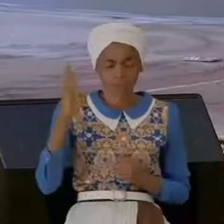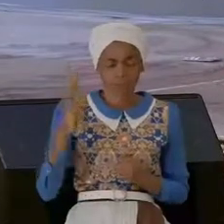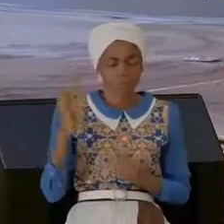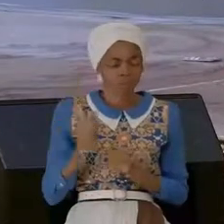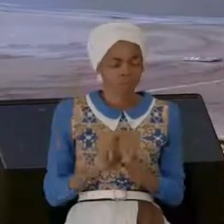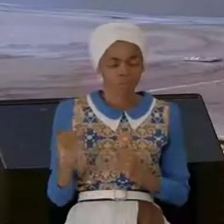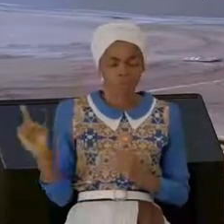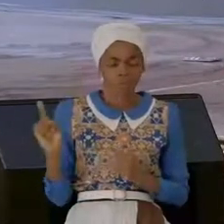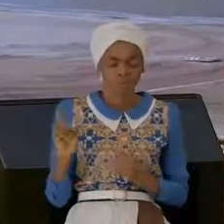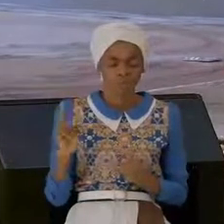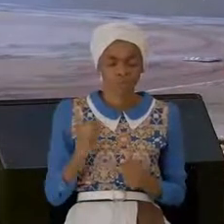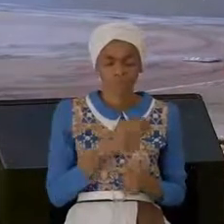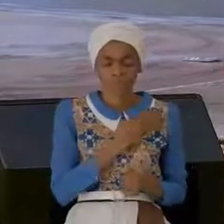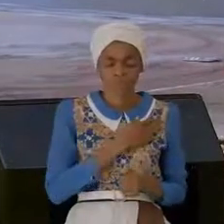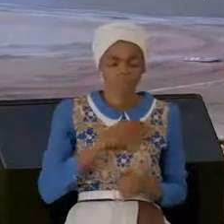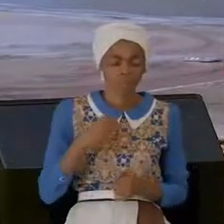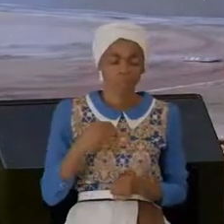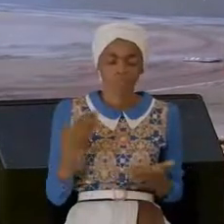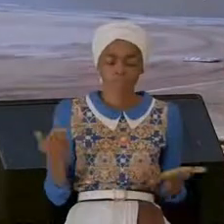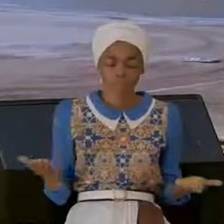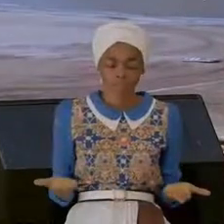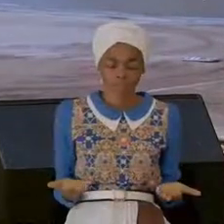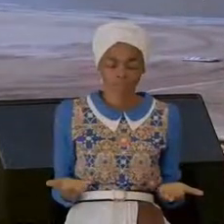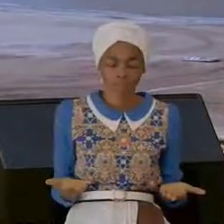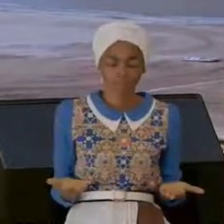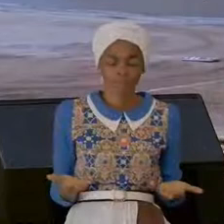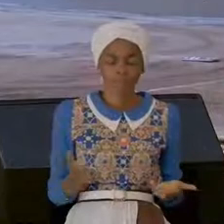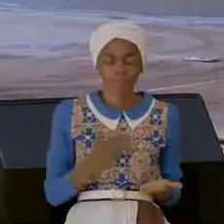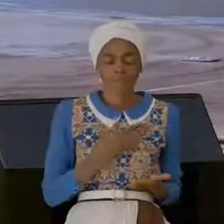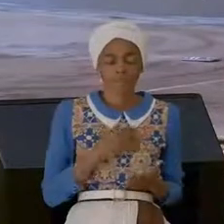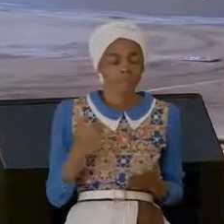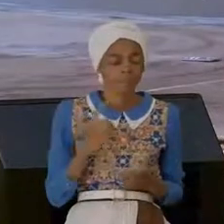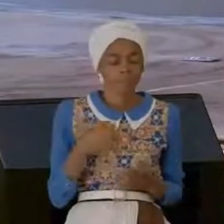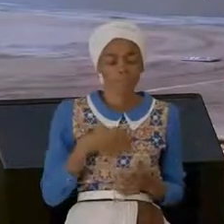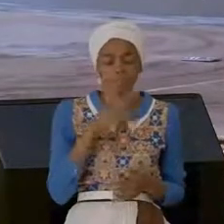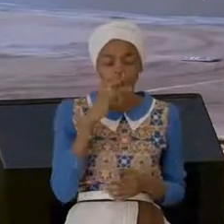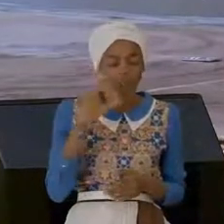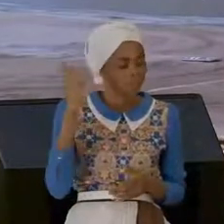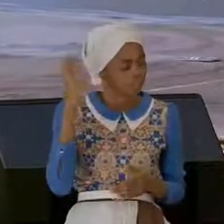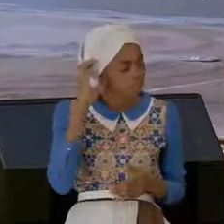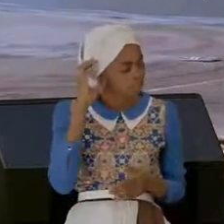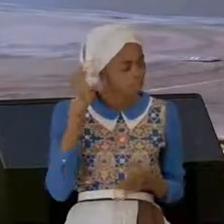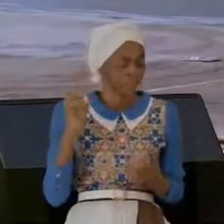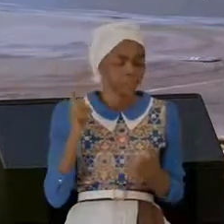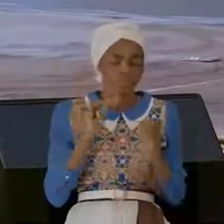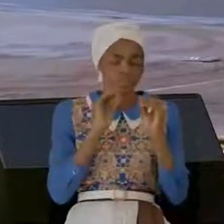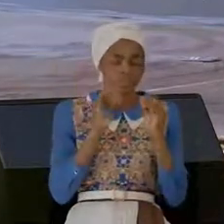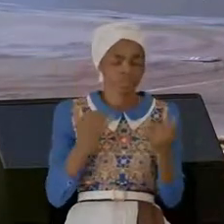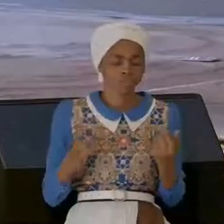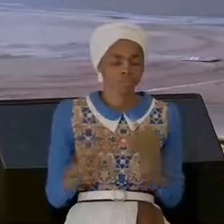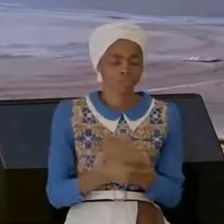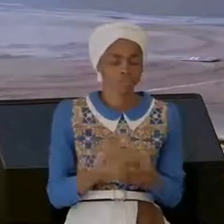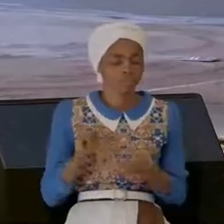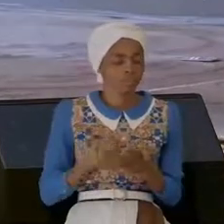partout et ici, et lorsque nous entendons, nous écoutons la